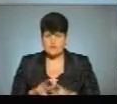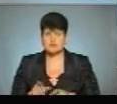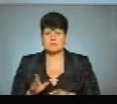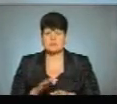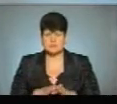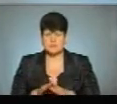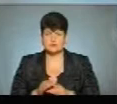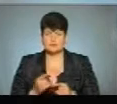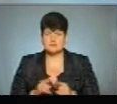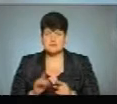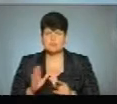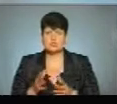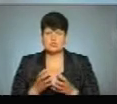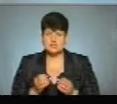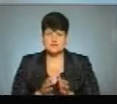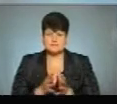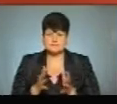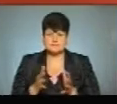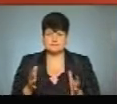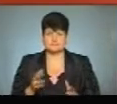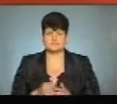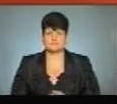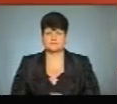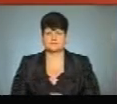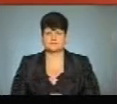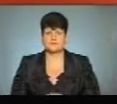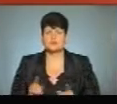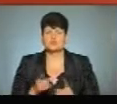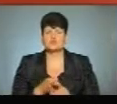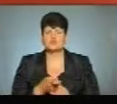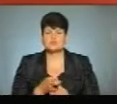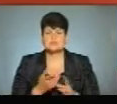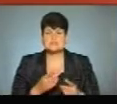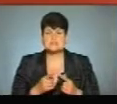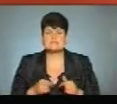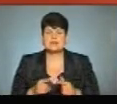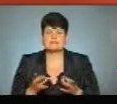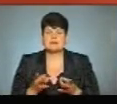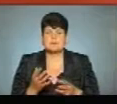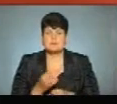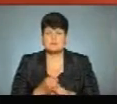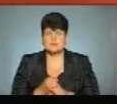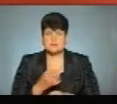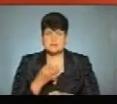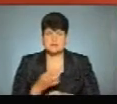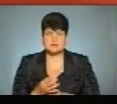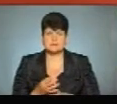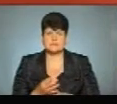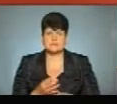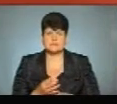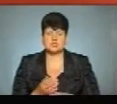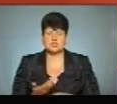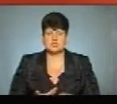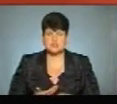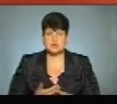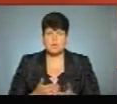з ними справимося, щоб це було ще підвищити, ще краще було. Стосовно сфер, над якими потрібно працювати, Зоряна назвала